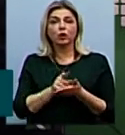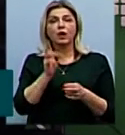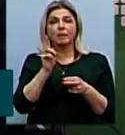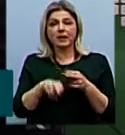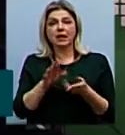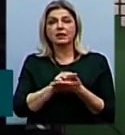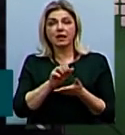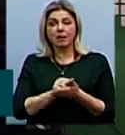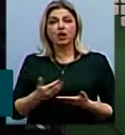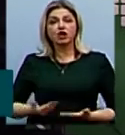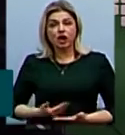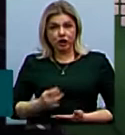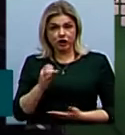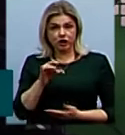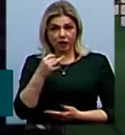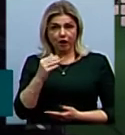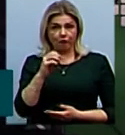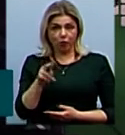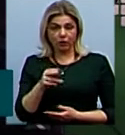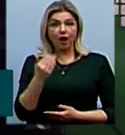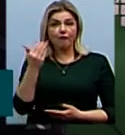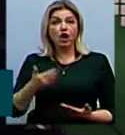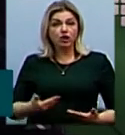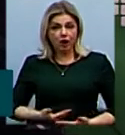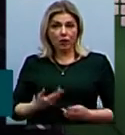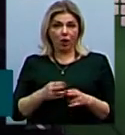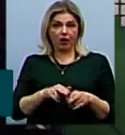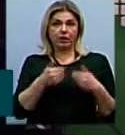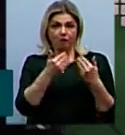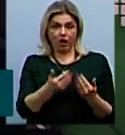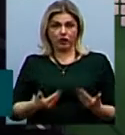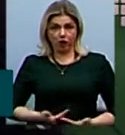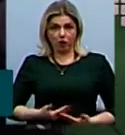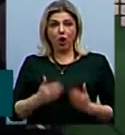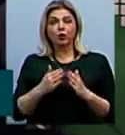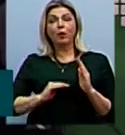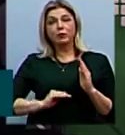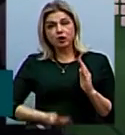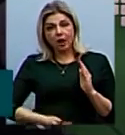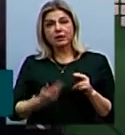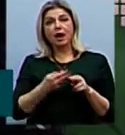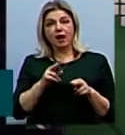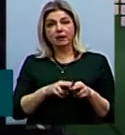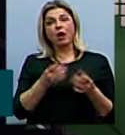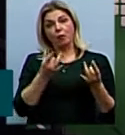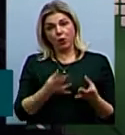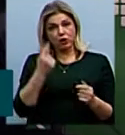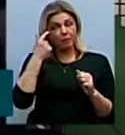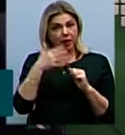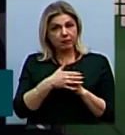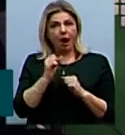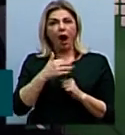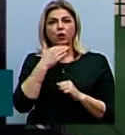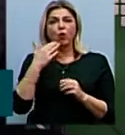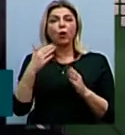жилищным фондом. В принципе, ваше жилье – это ваше жилье. Это частный дом – это проще понимает, да, а вот многоэтажные